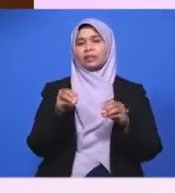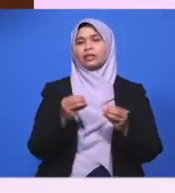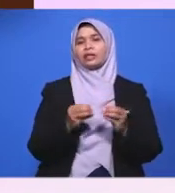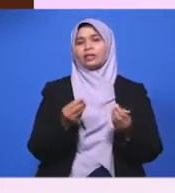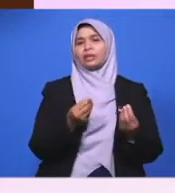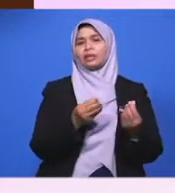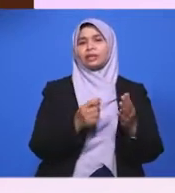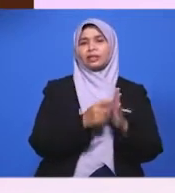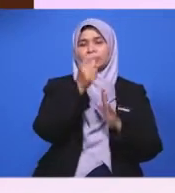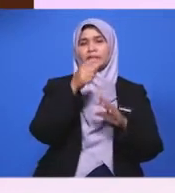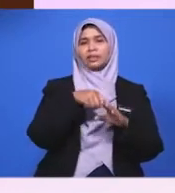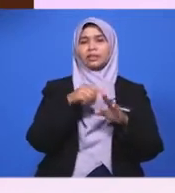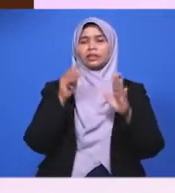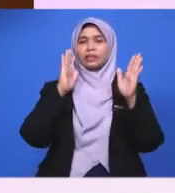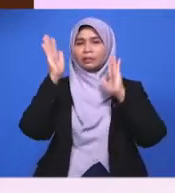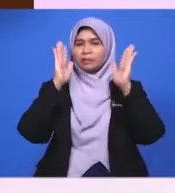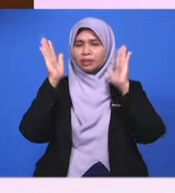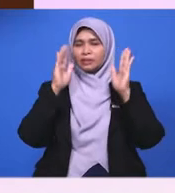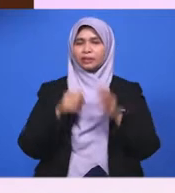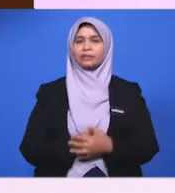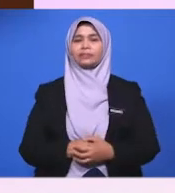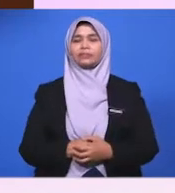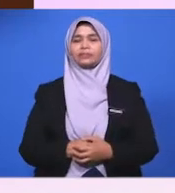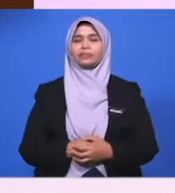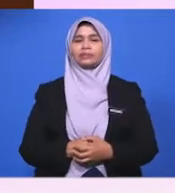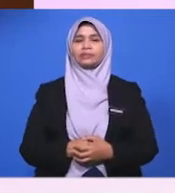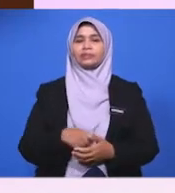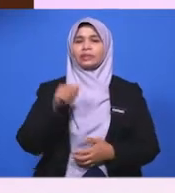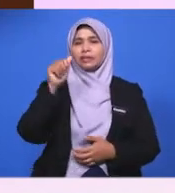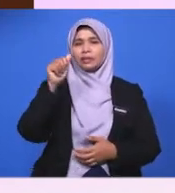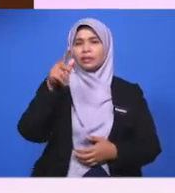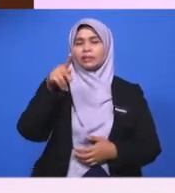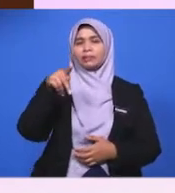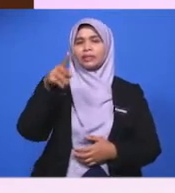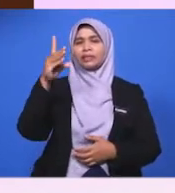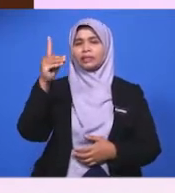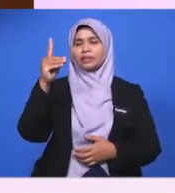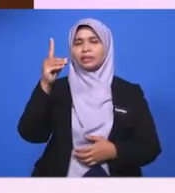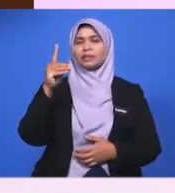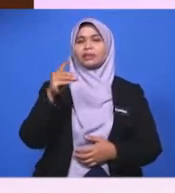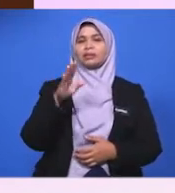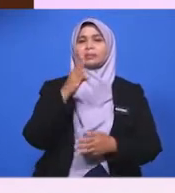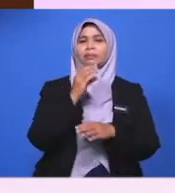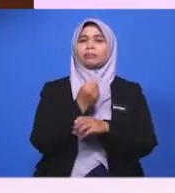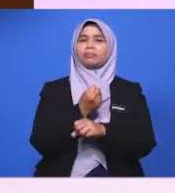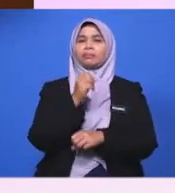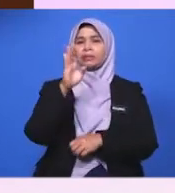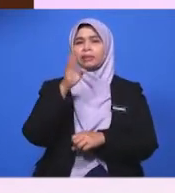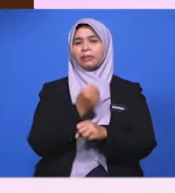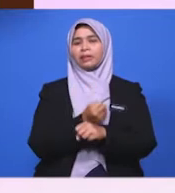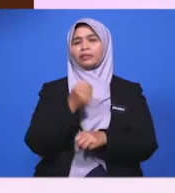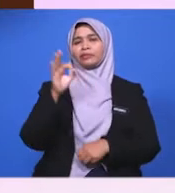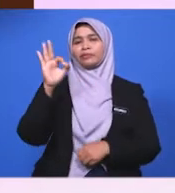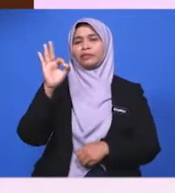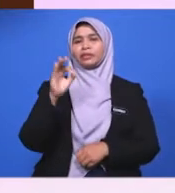tinggi di Malaysia? A. Port Dickson, B. Batu Feringgi,